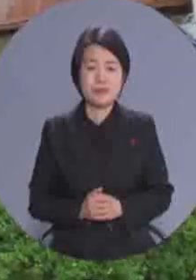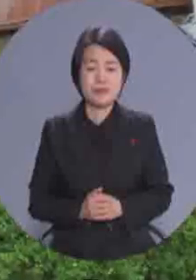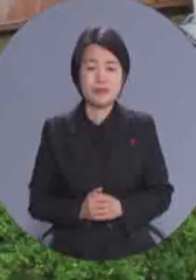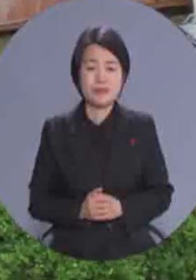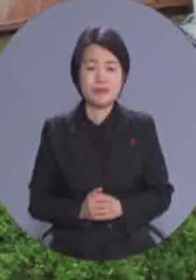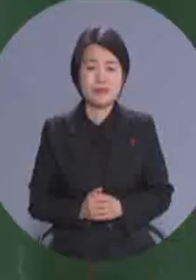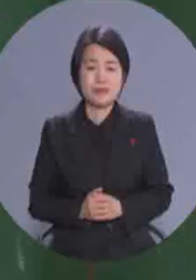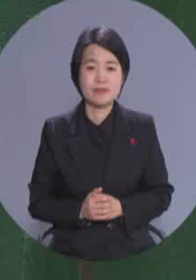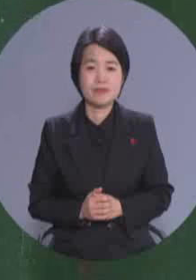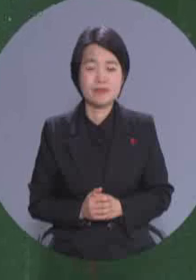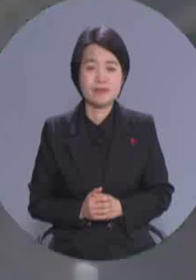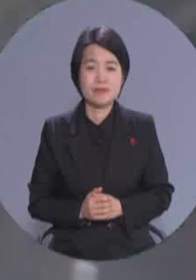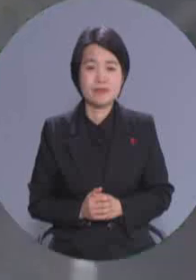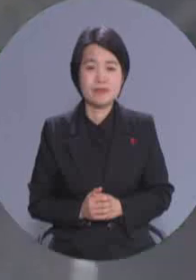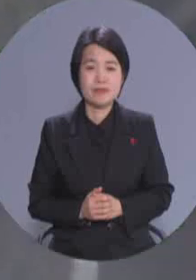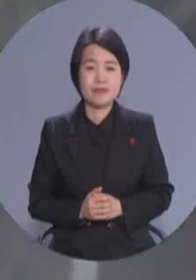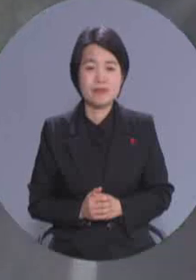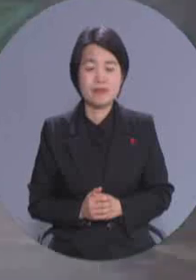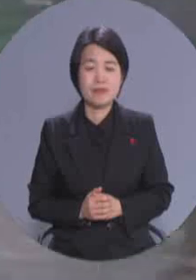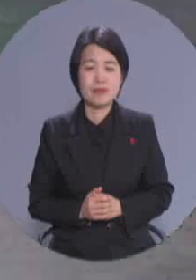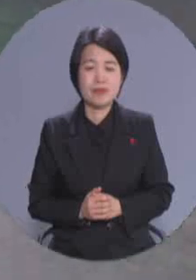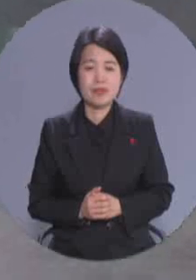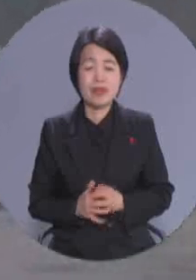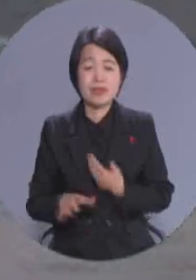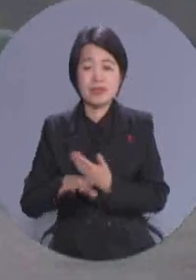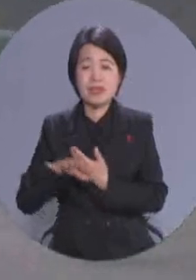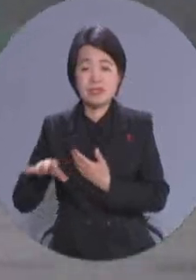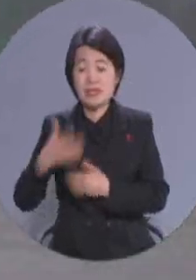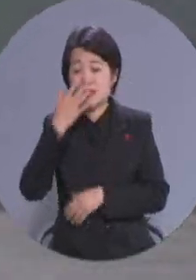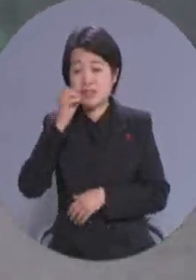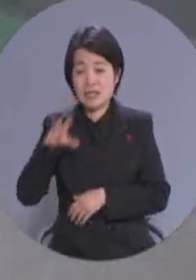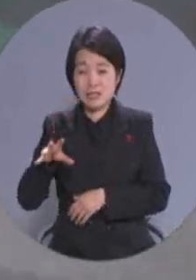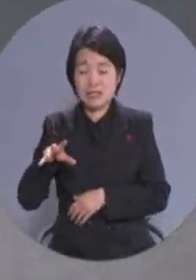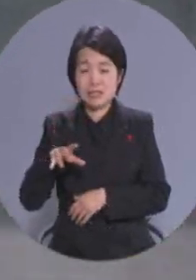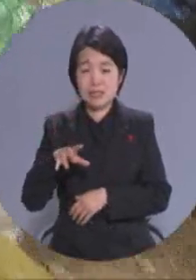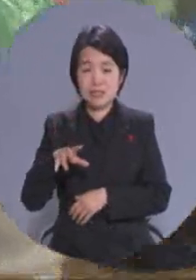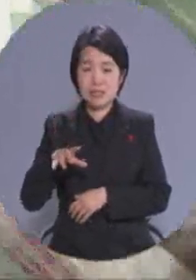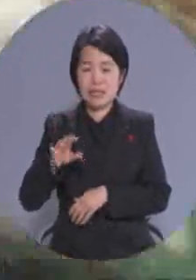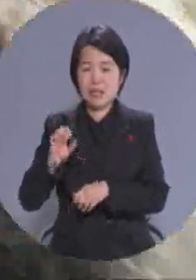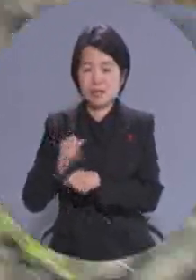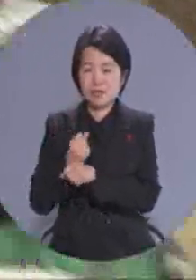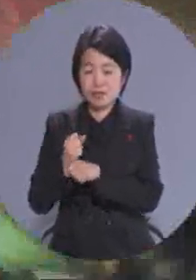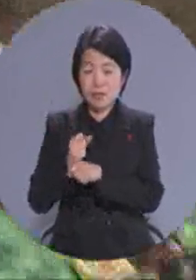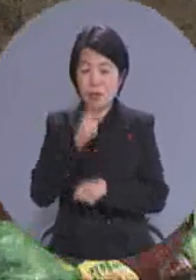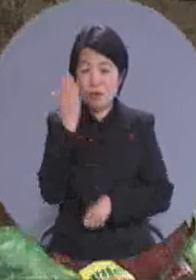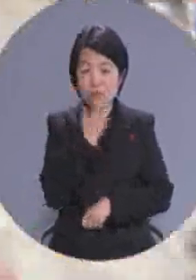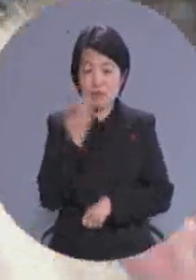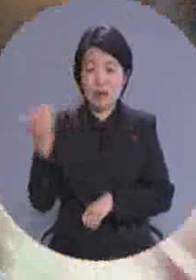반입되고 있는 겁니다.